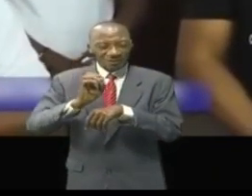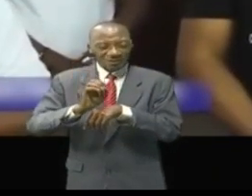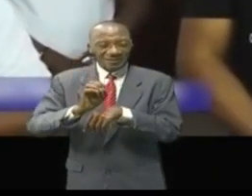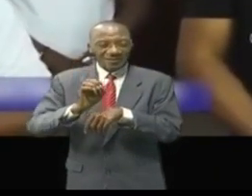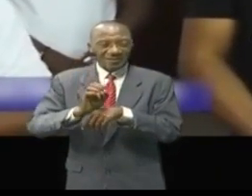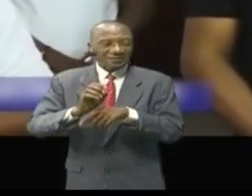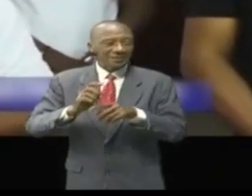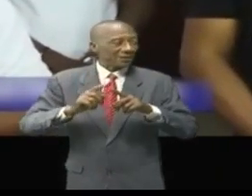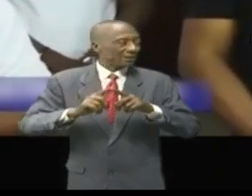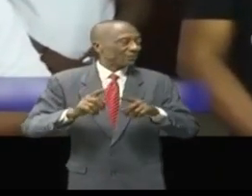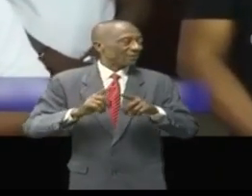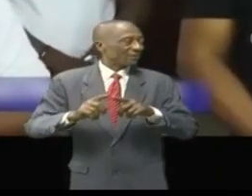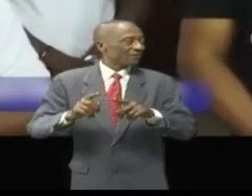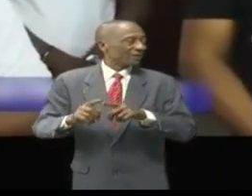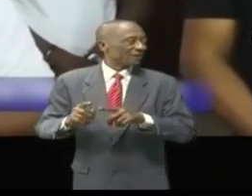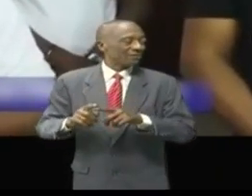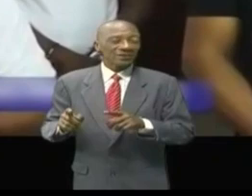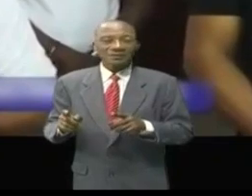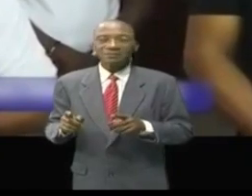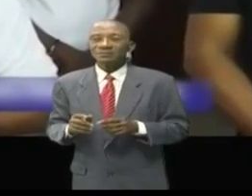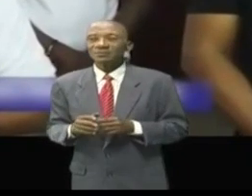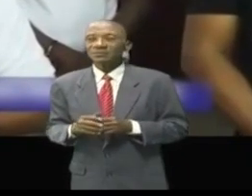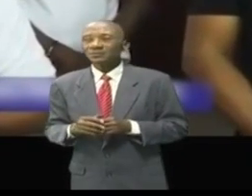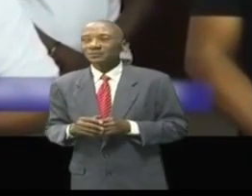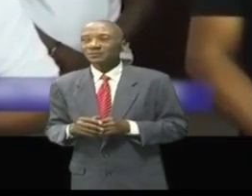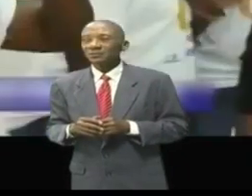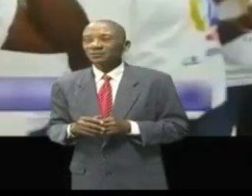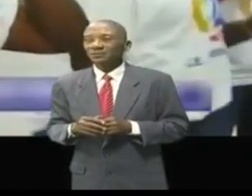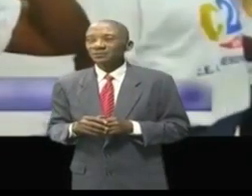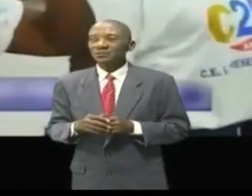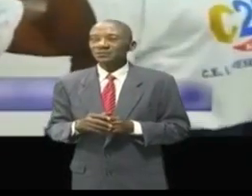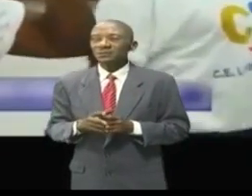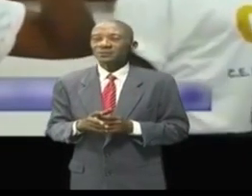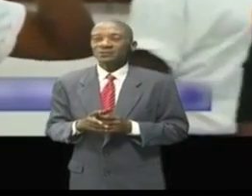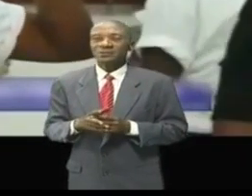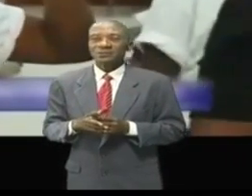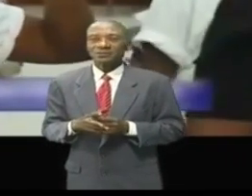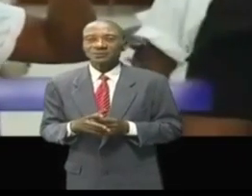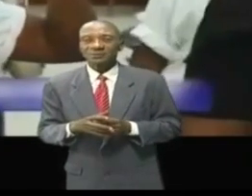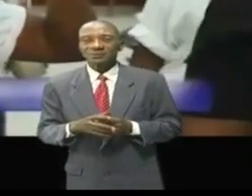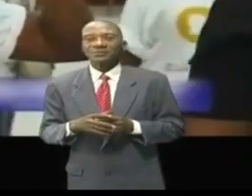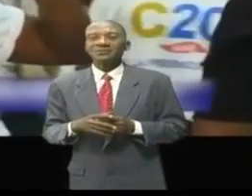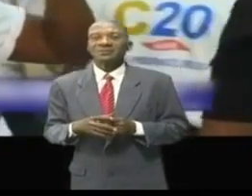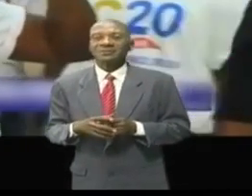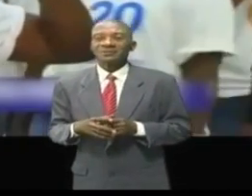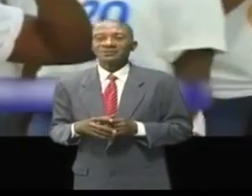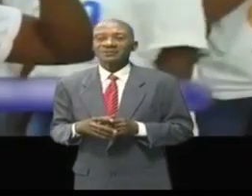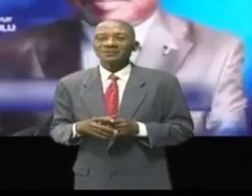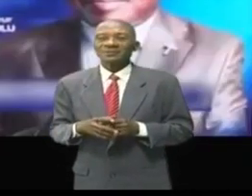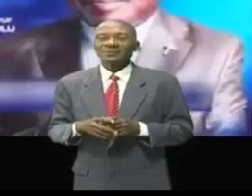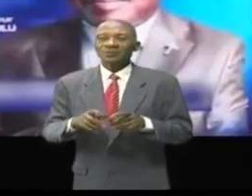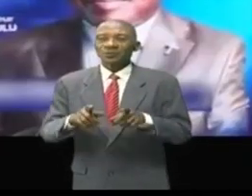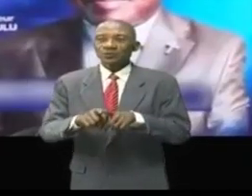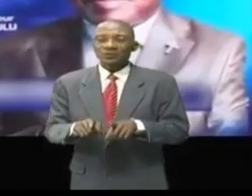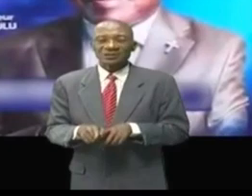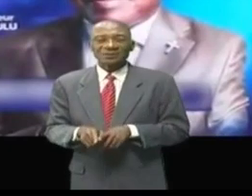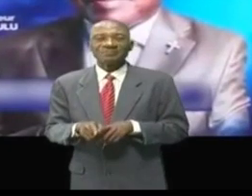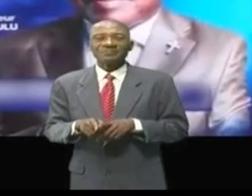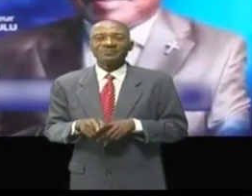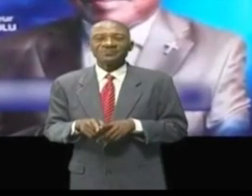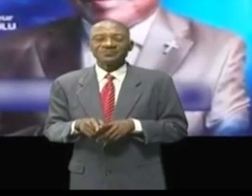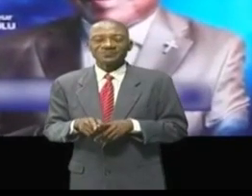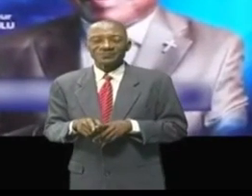Kisukulu, après une courte prière pour lancer cette activité, est revenu sur les contenus à donner à ces